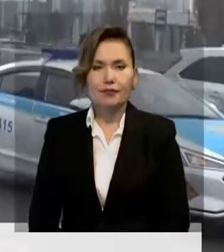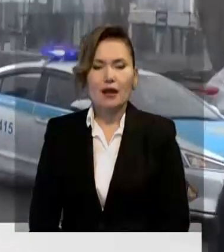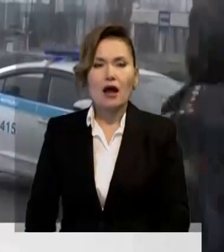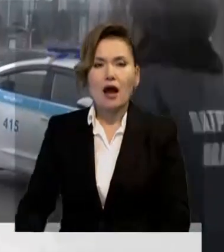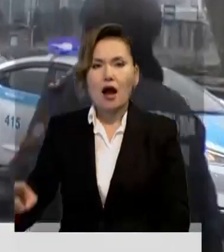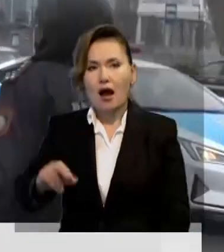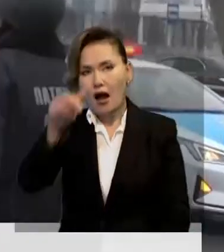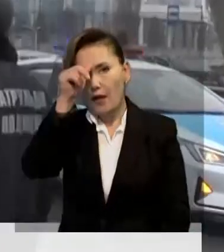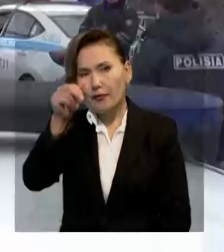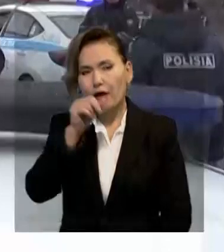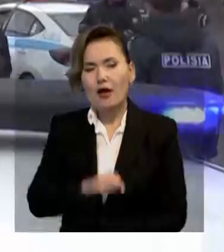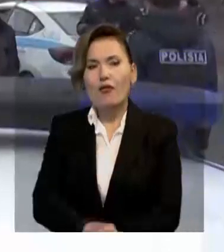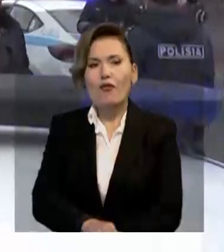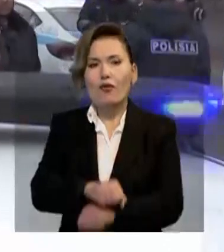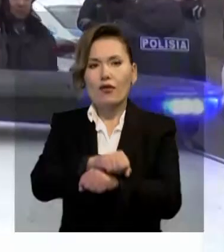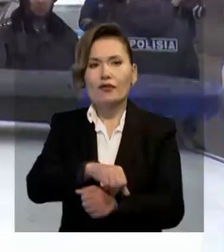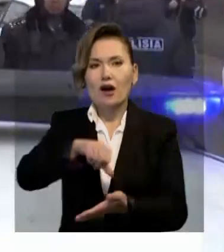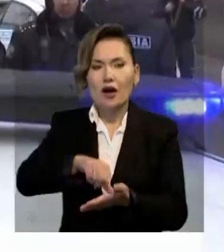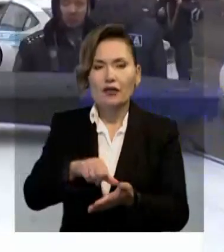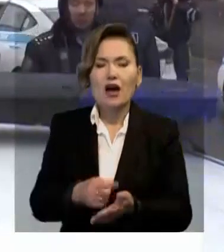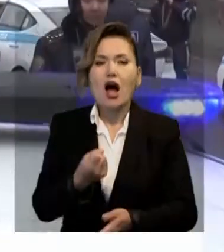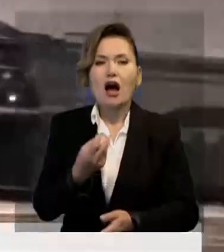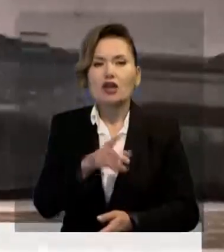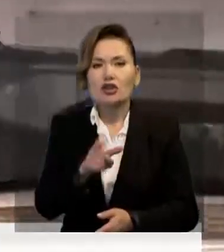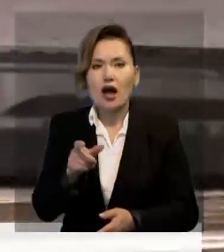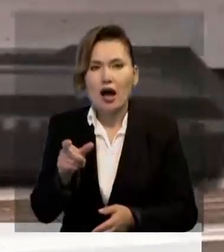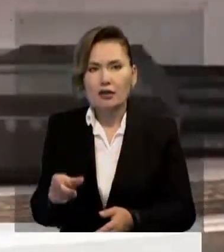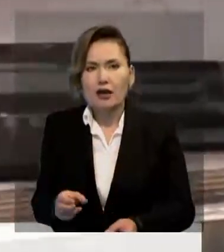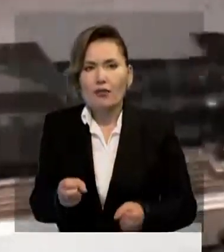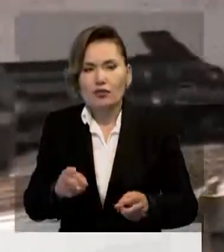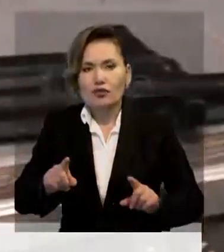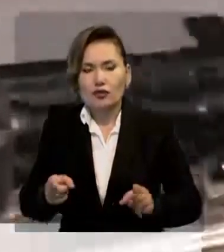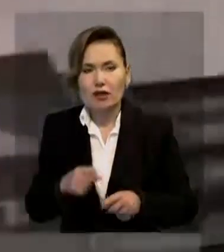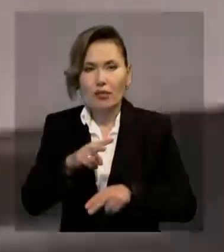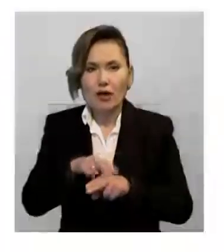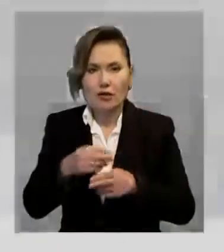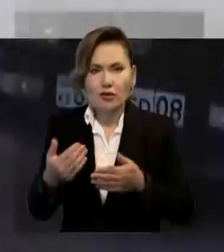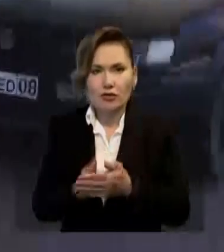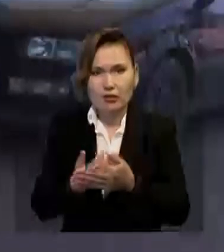Қаңтар оқиғасы бойынша қанша адам сотталды? Полицейлер тың деректерді жариялады.